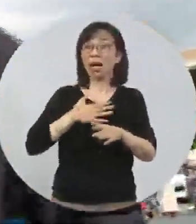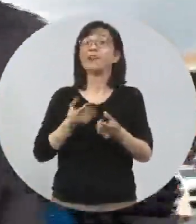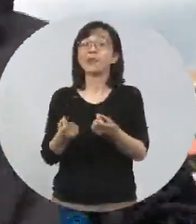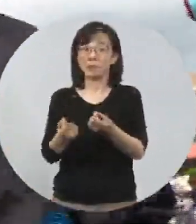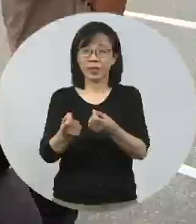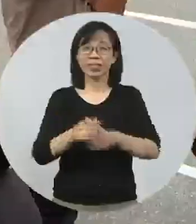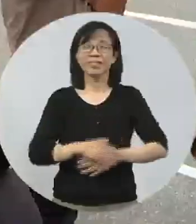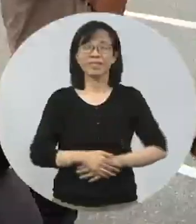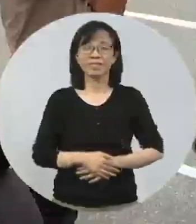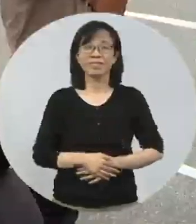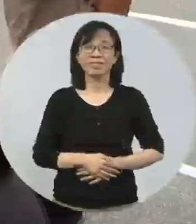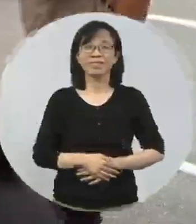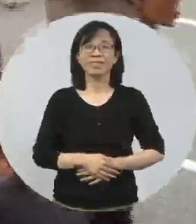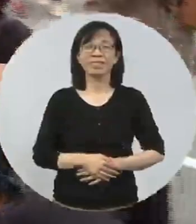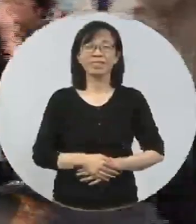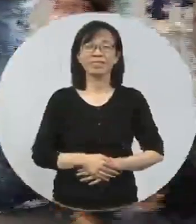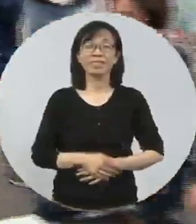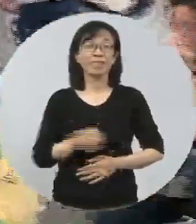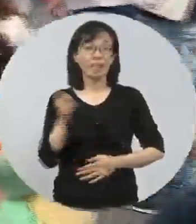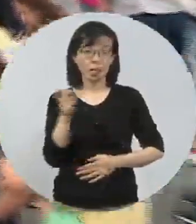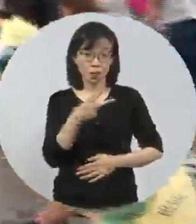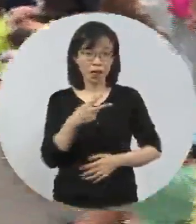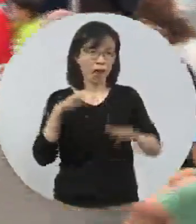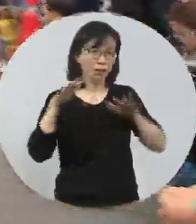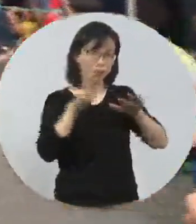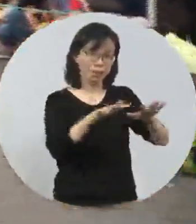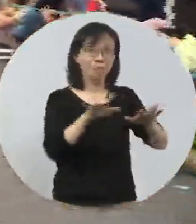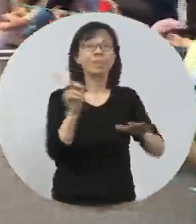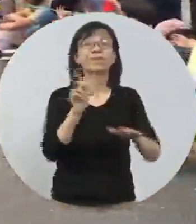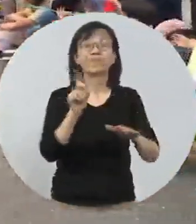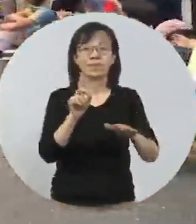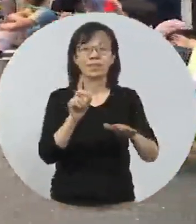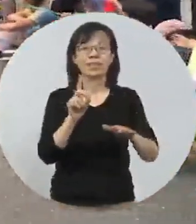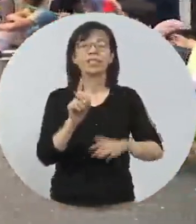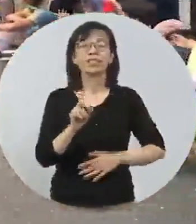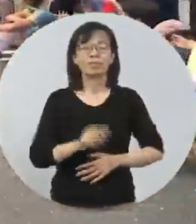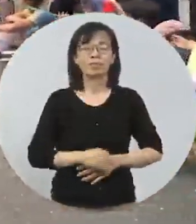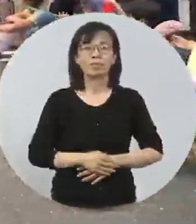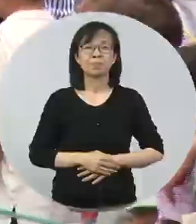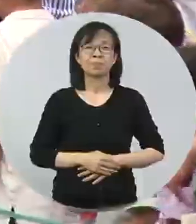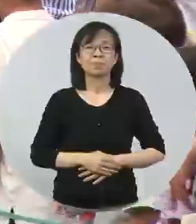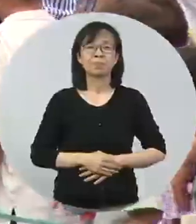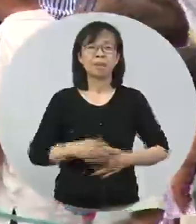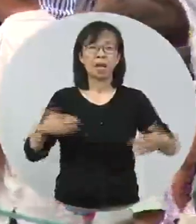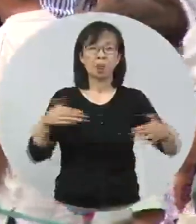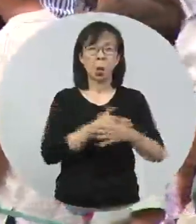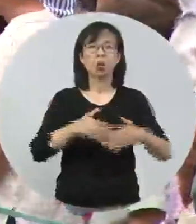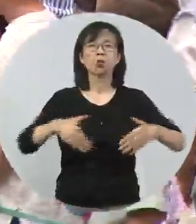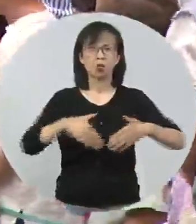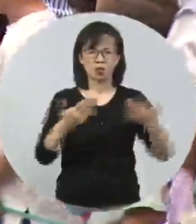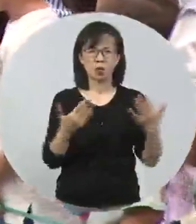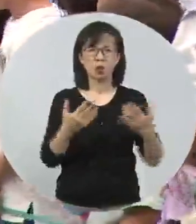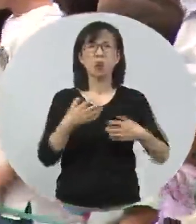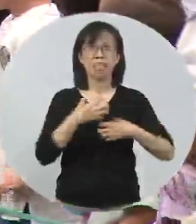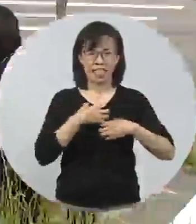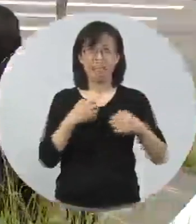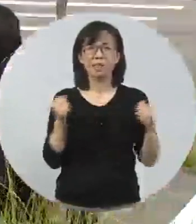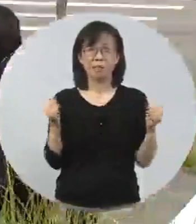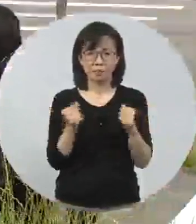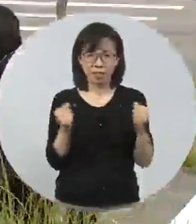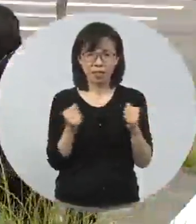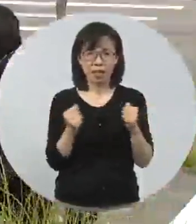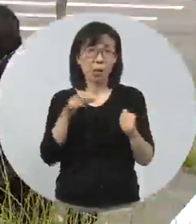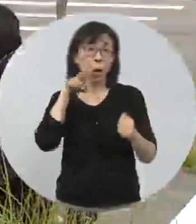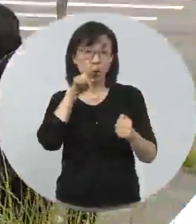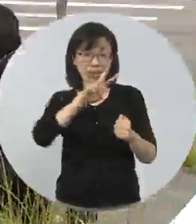ね。また注目を集めたのがこちら、交通事故の危険性や恐ろしさを視